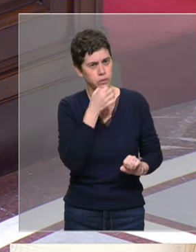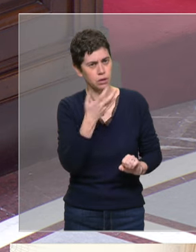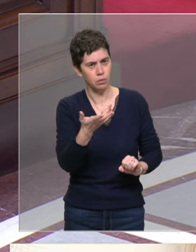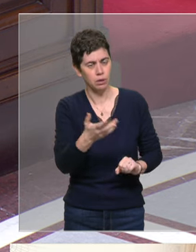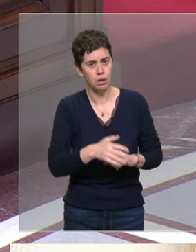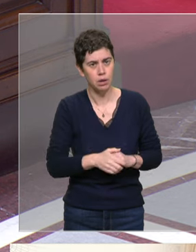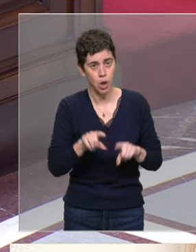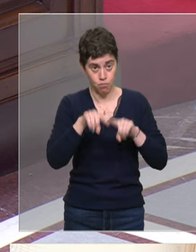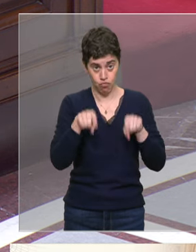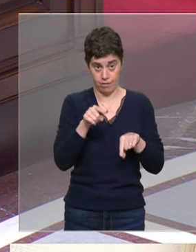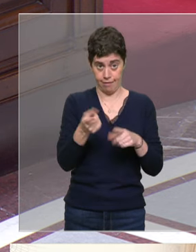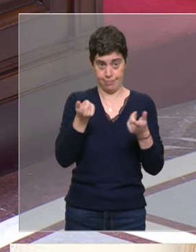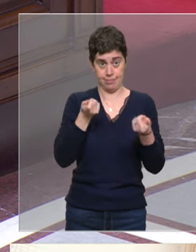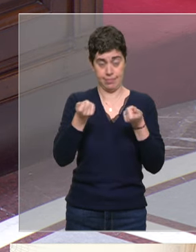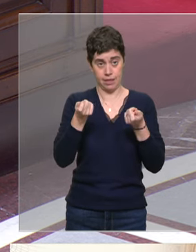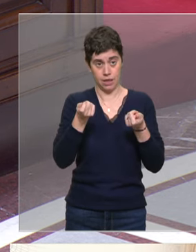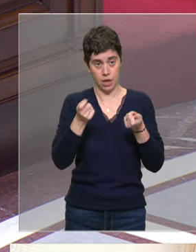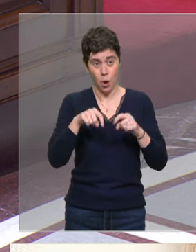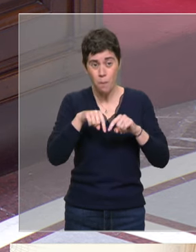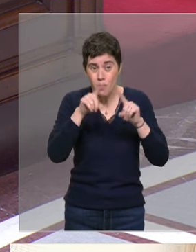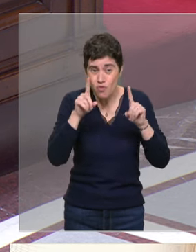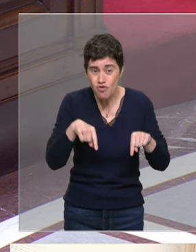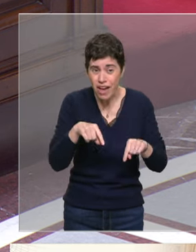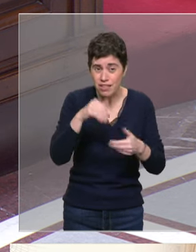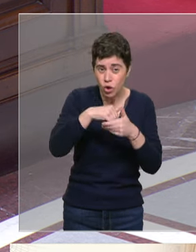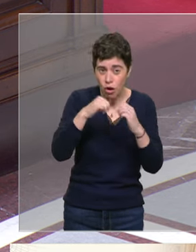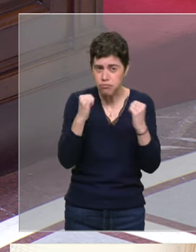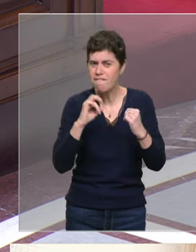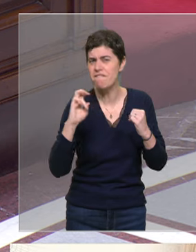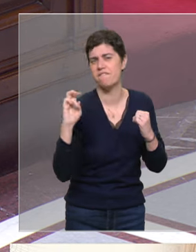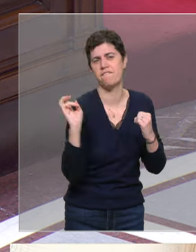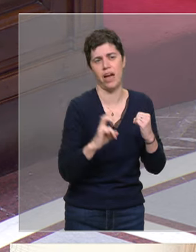permettez-moi de vous dire que ce budget reste le budget le plus vert de notre histoire.